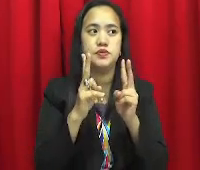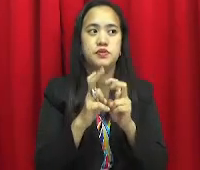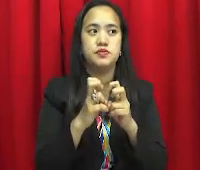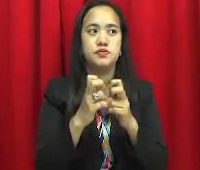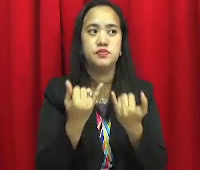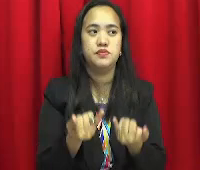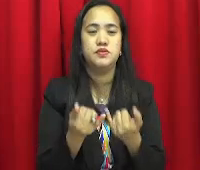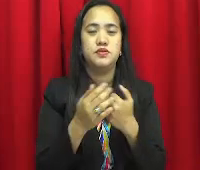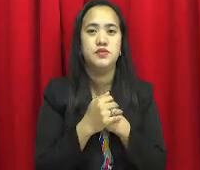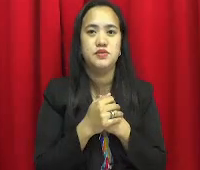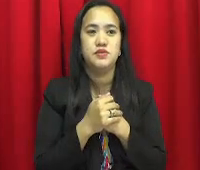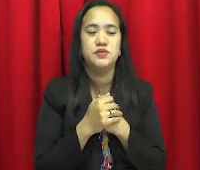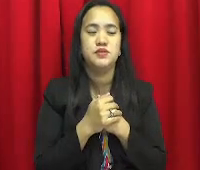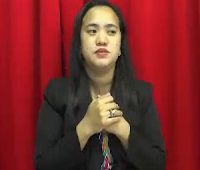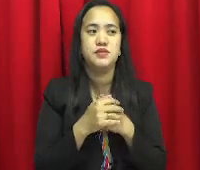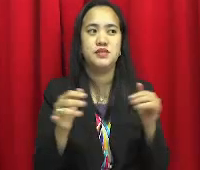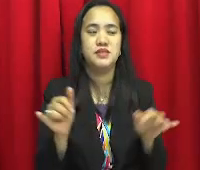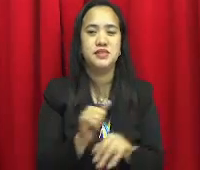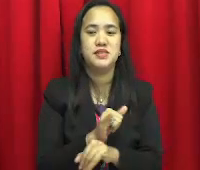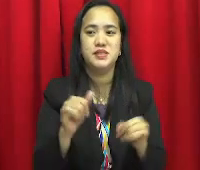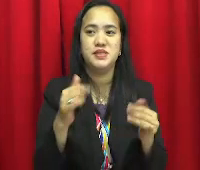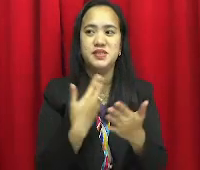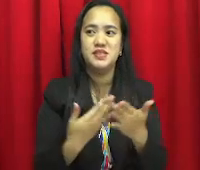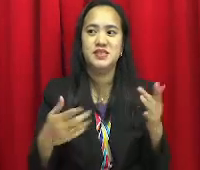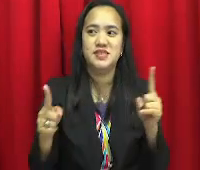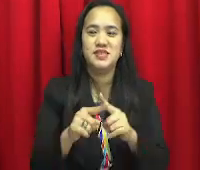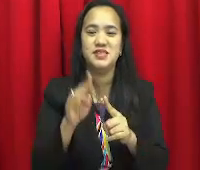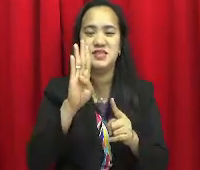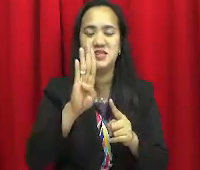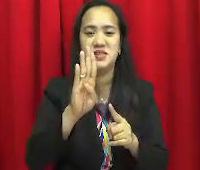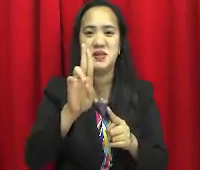sa budget ninyo. Ganun mo.